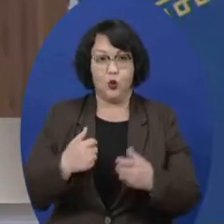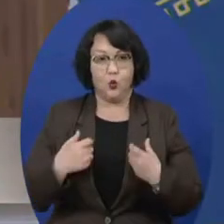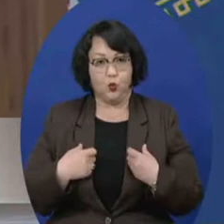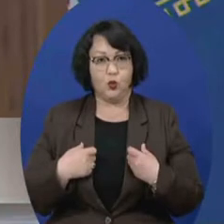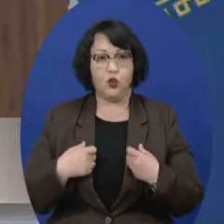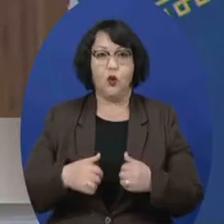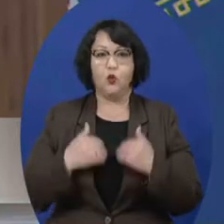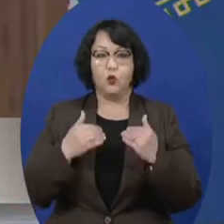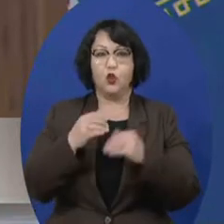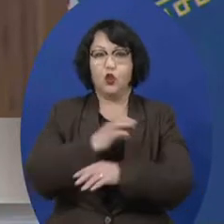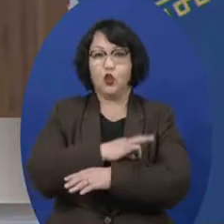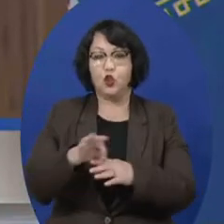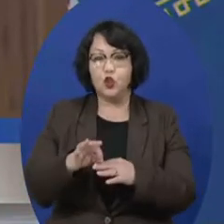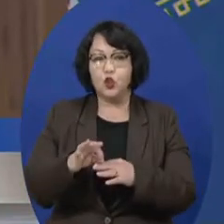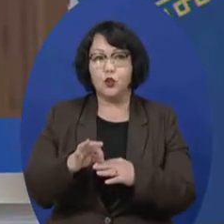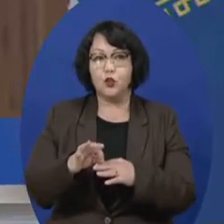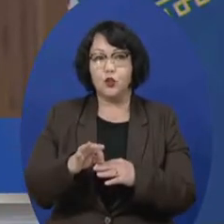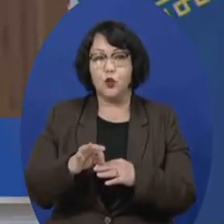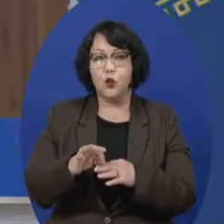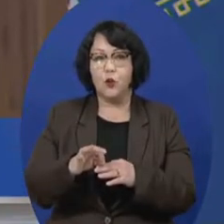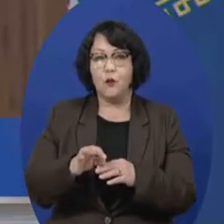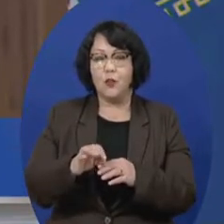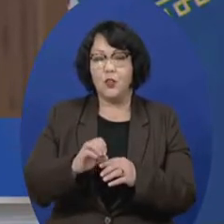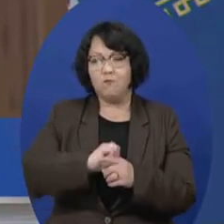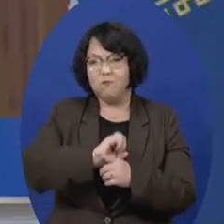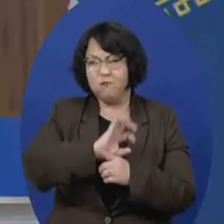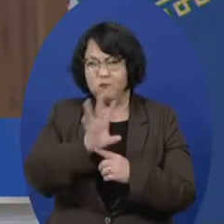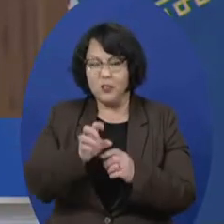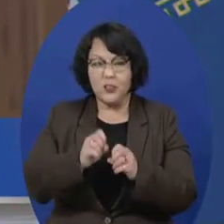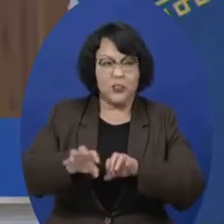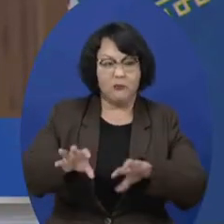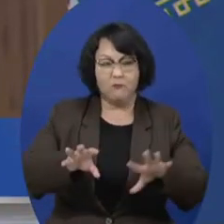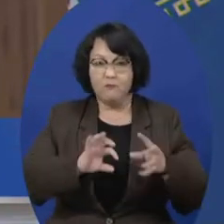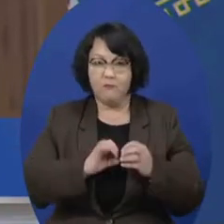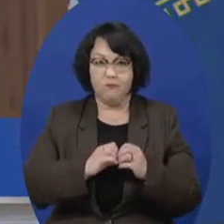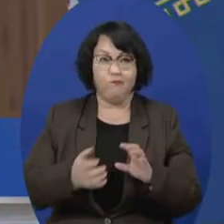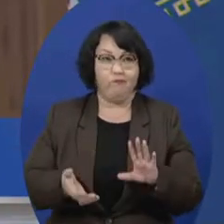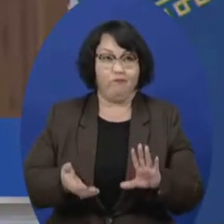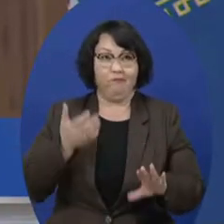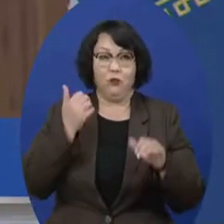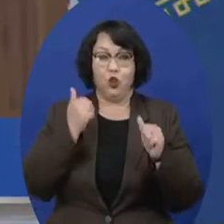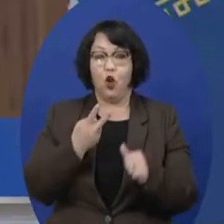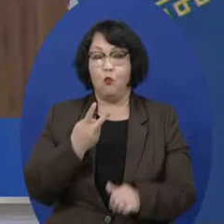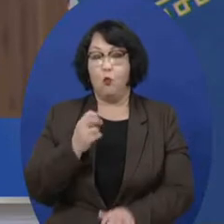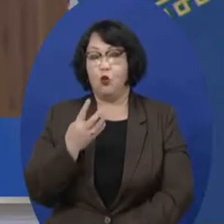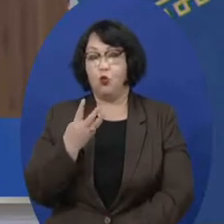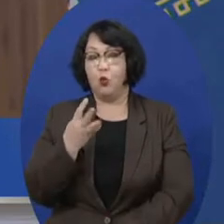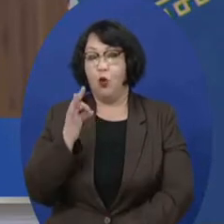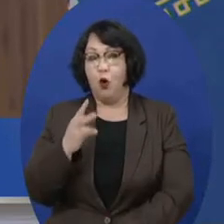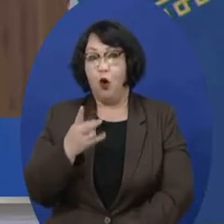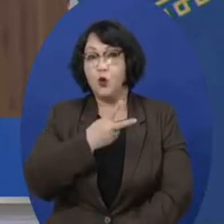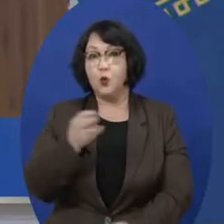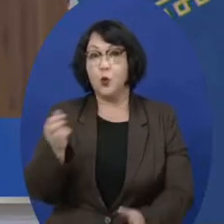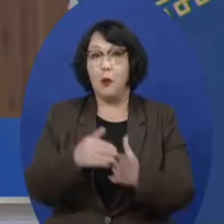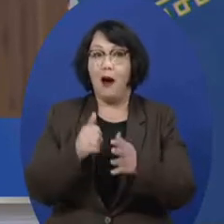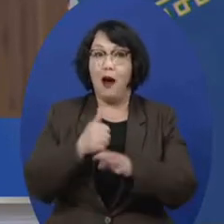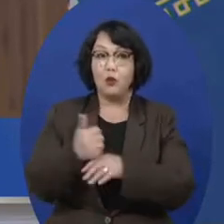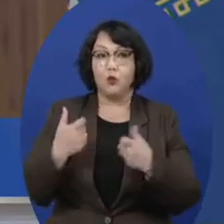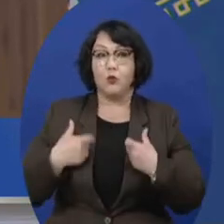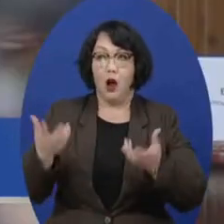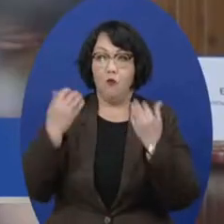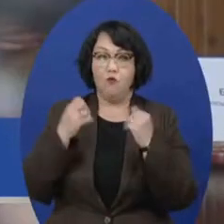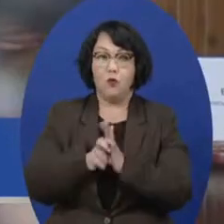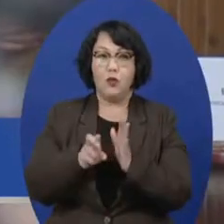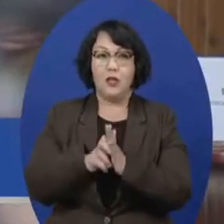төслүүдийг цогцлбороор нь бид хэрэгжүүлж чадвал 2024 онд аялах жуулчдын тоог бол 200 мянгад хүргэж чадна. Салбарын